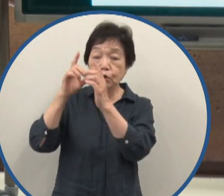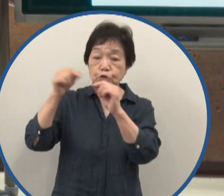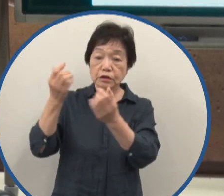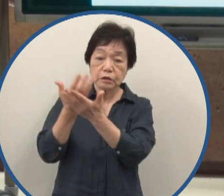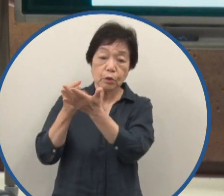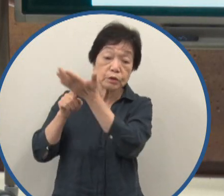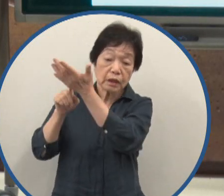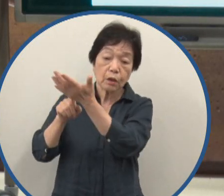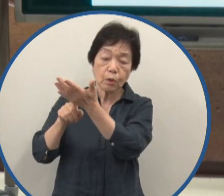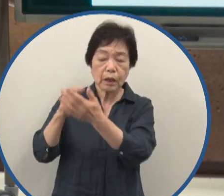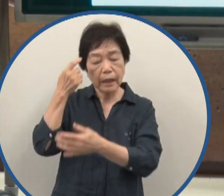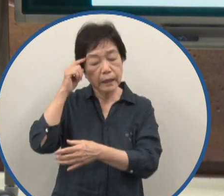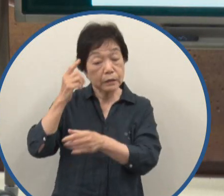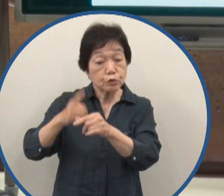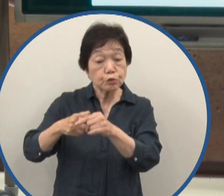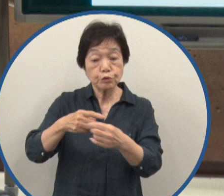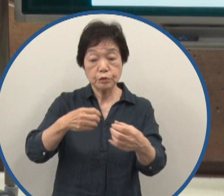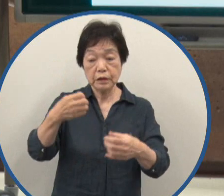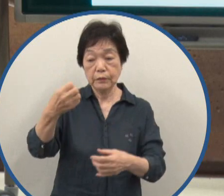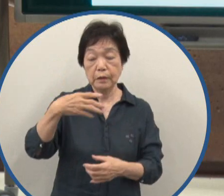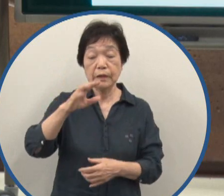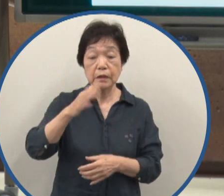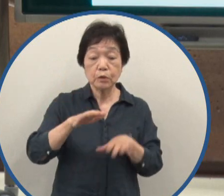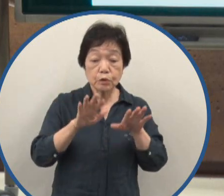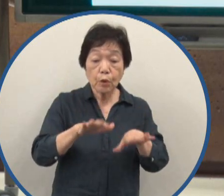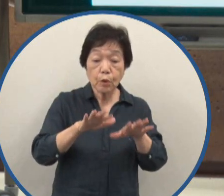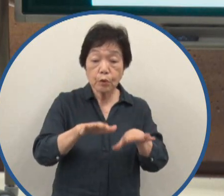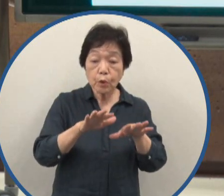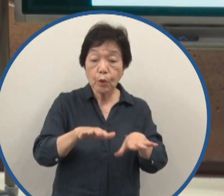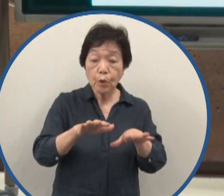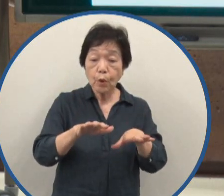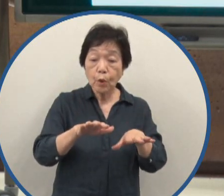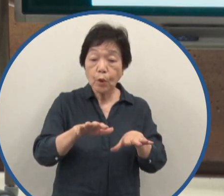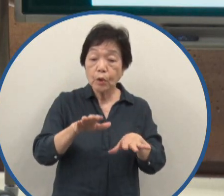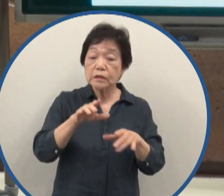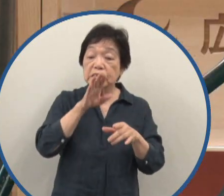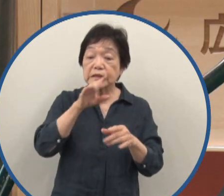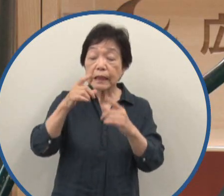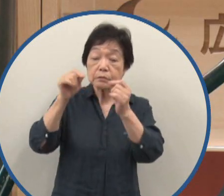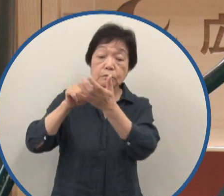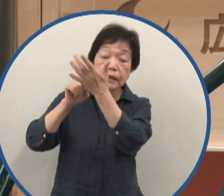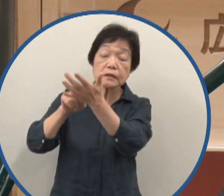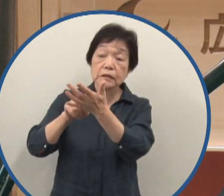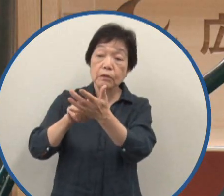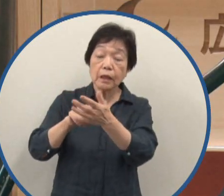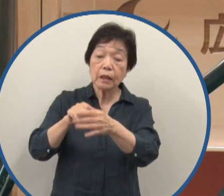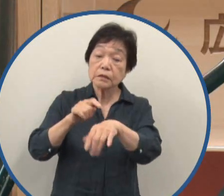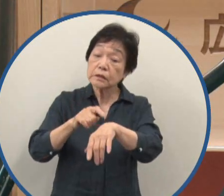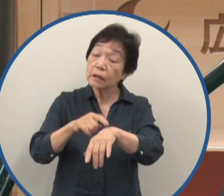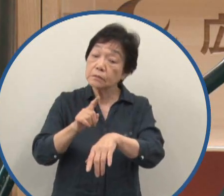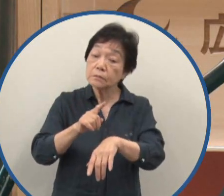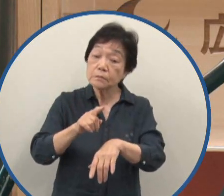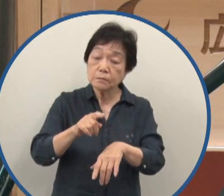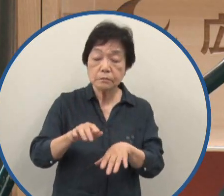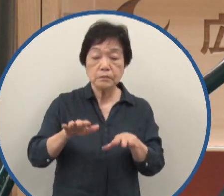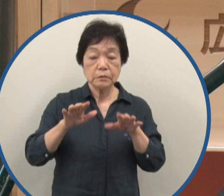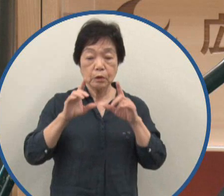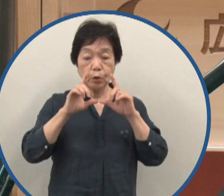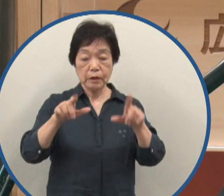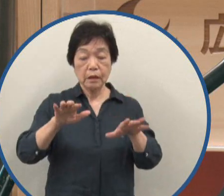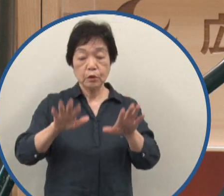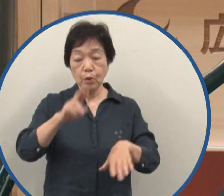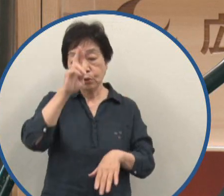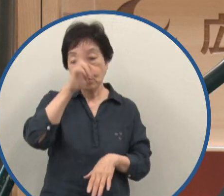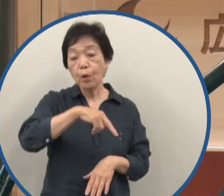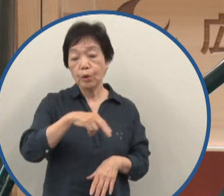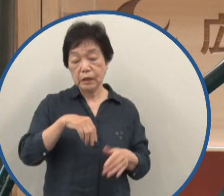だったんですけど、結果として今日要請されたのは今日の午後という理解で、 今日の午後です。 検